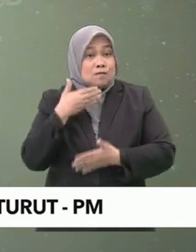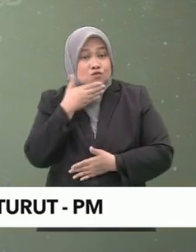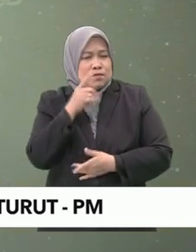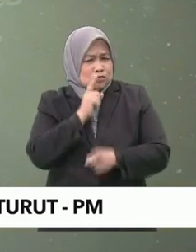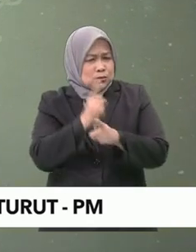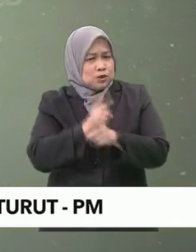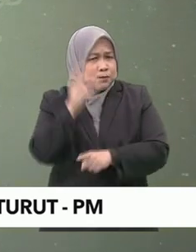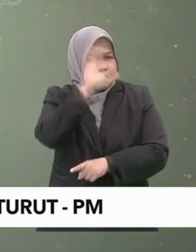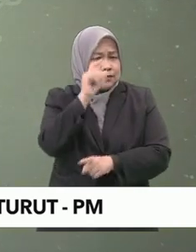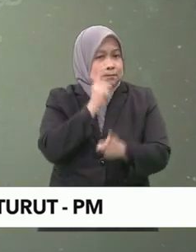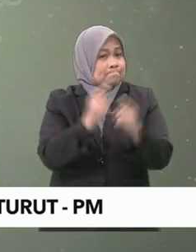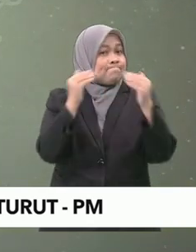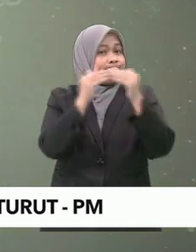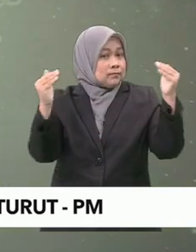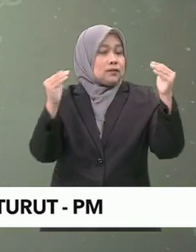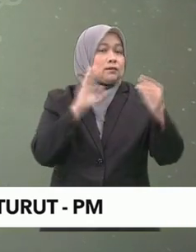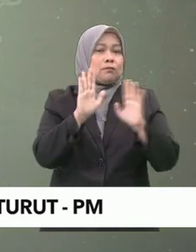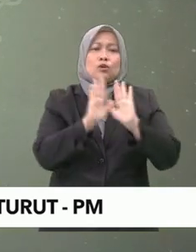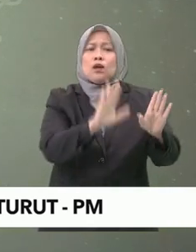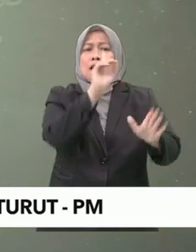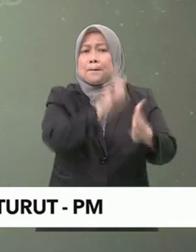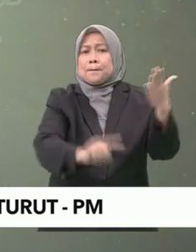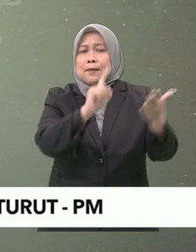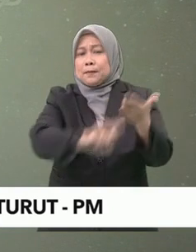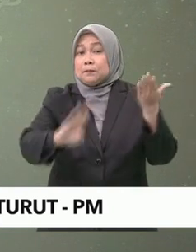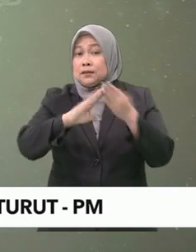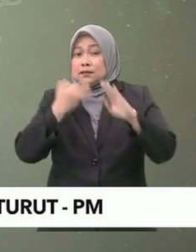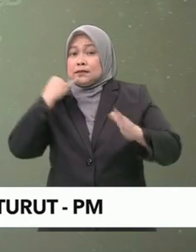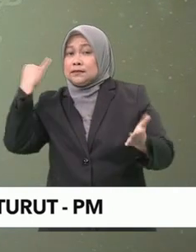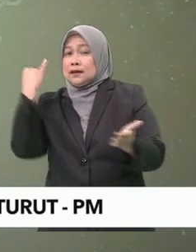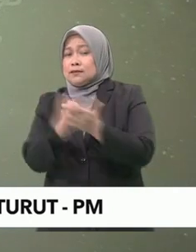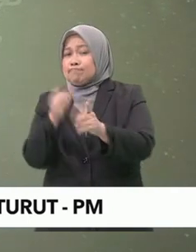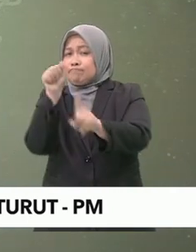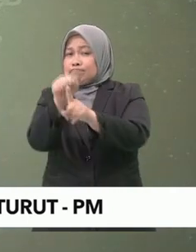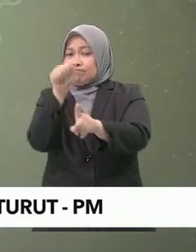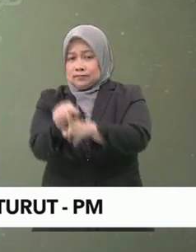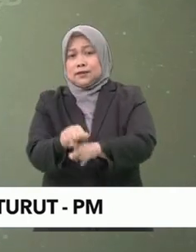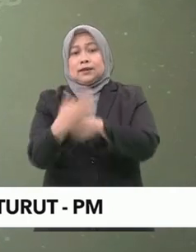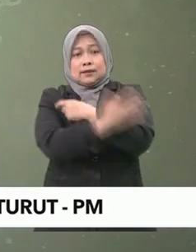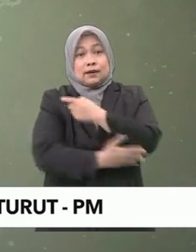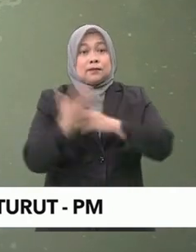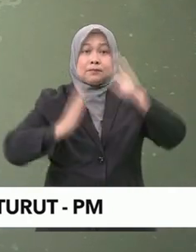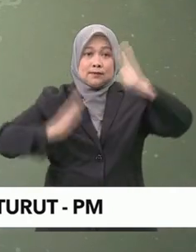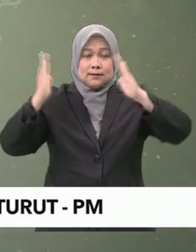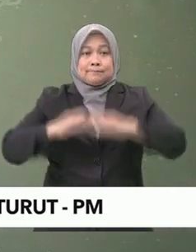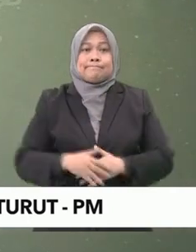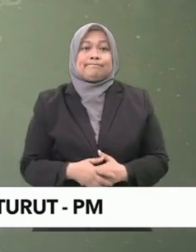kebenaran dan keadilan sekaligus menolak sebarang bentuk kezaliman dan penindasan di negara ini.